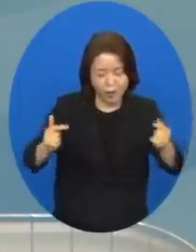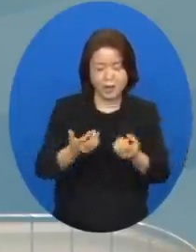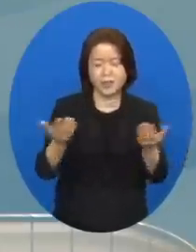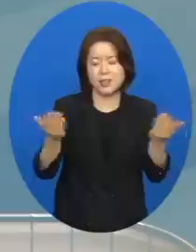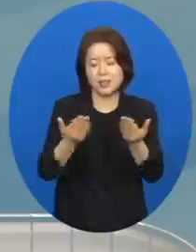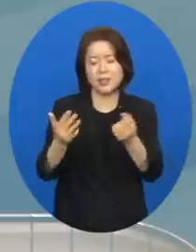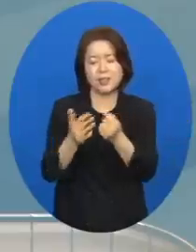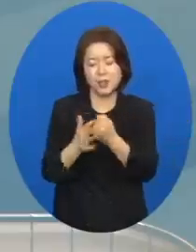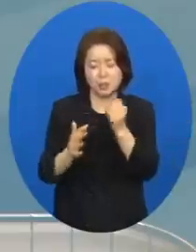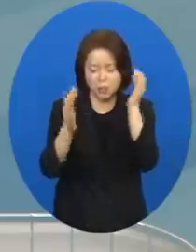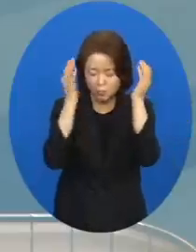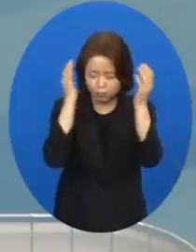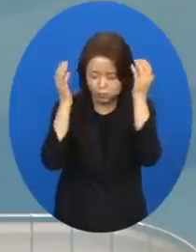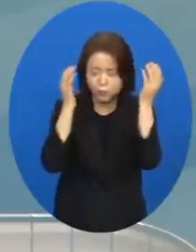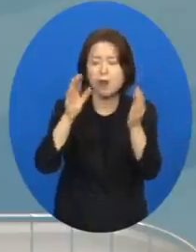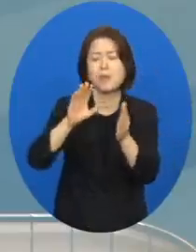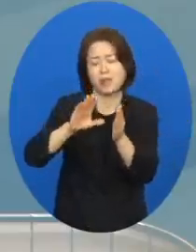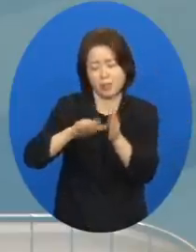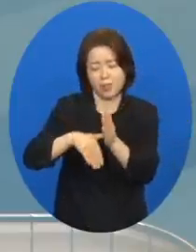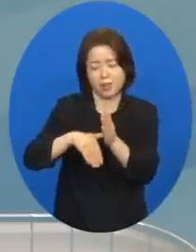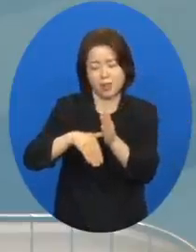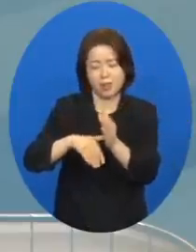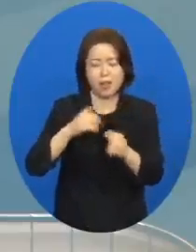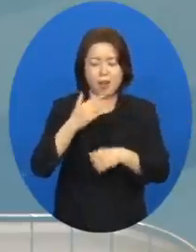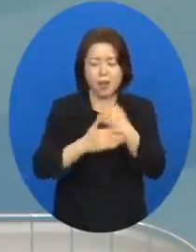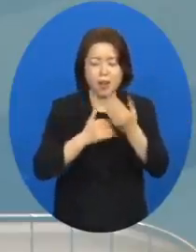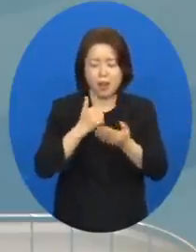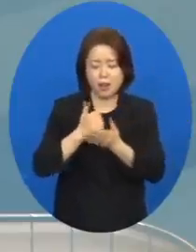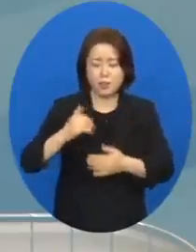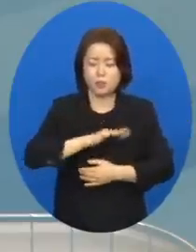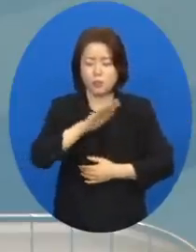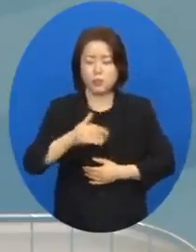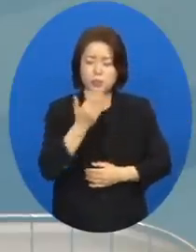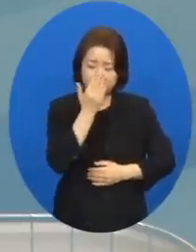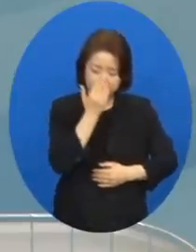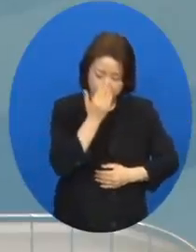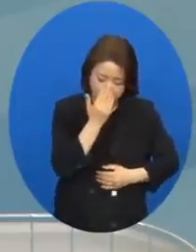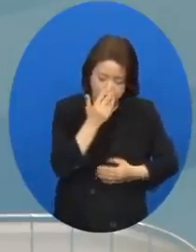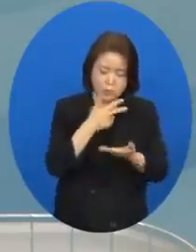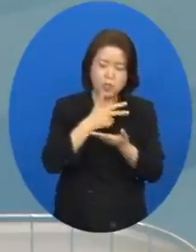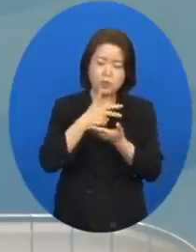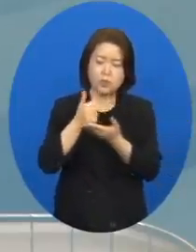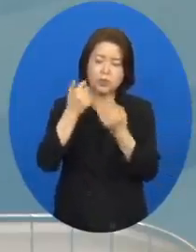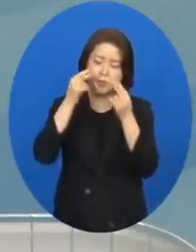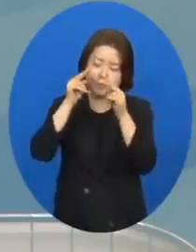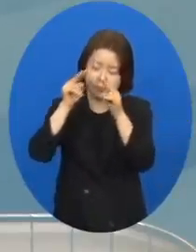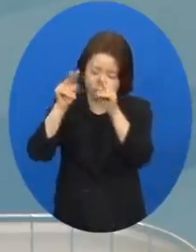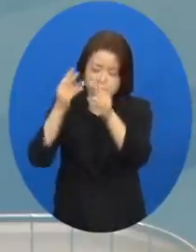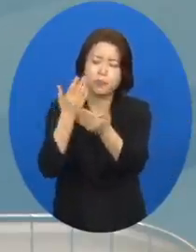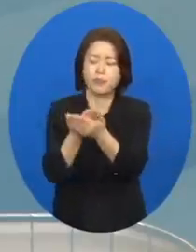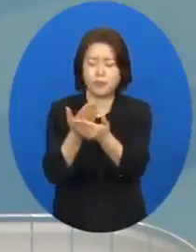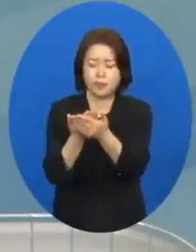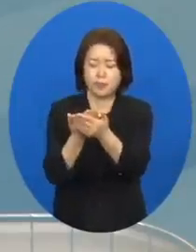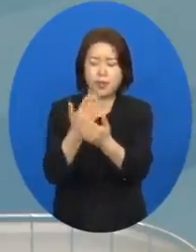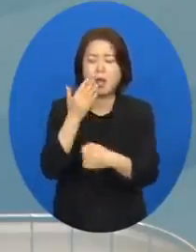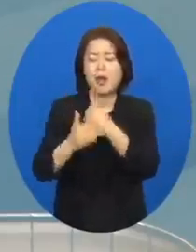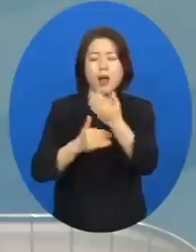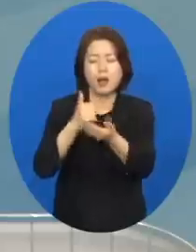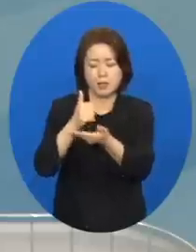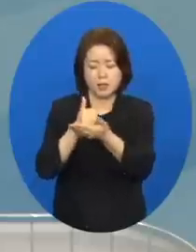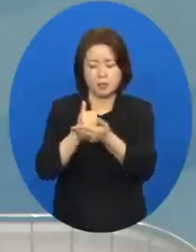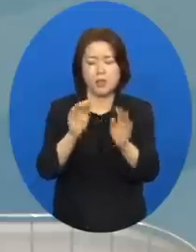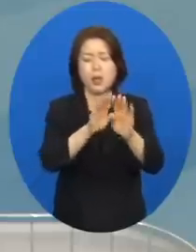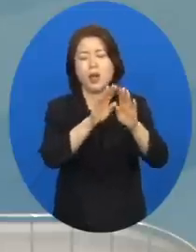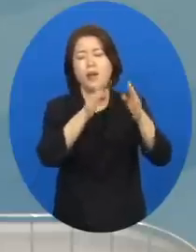일들로 혼란스러운 때에 하나님, 우리가 겸손히 주님을 바라보게 하소서. 하나님이